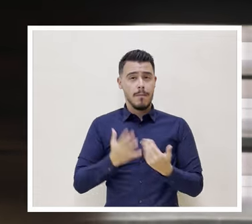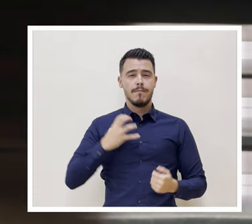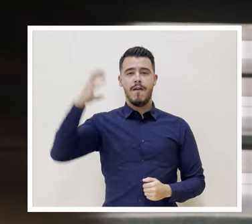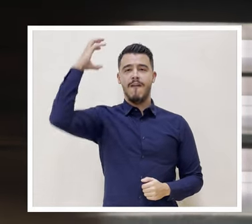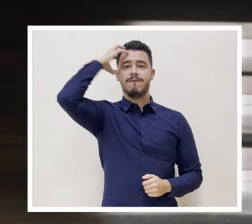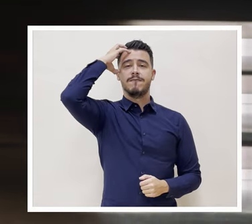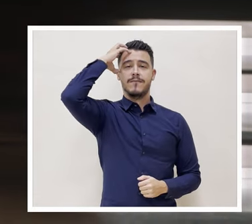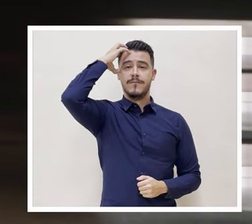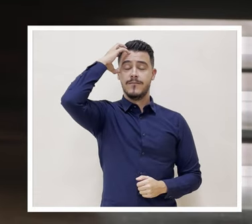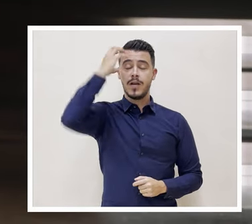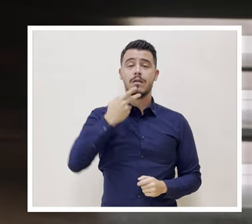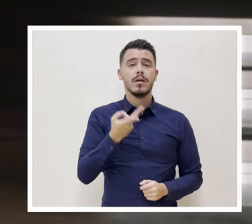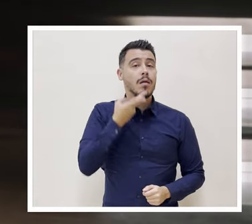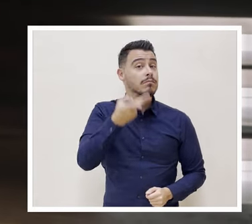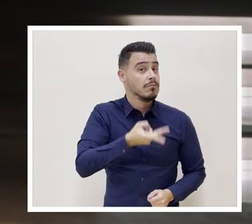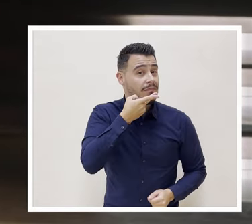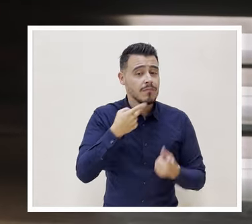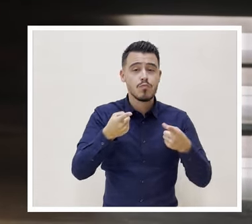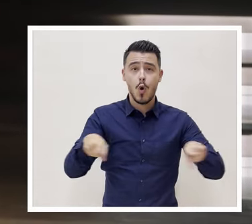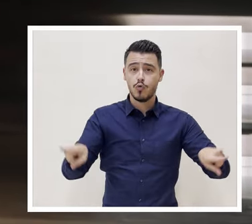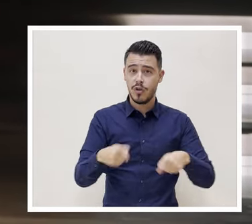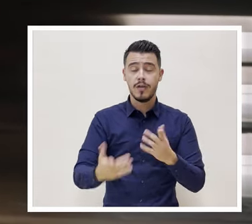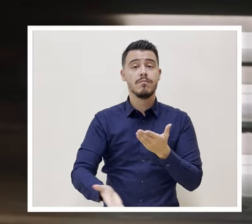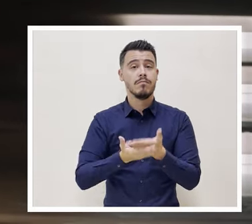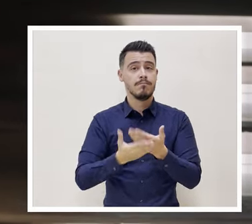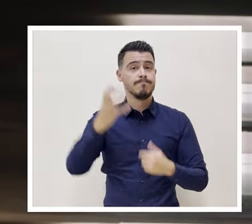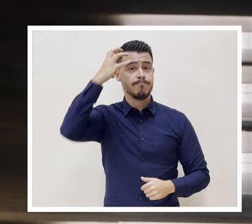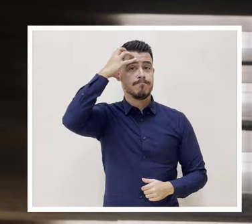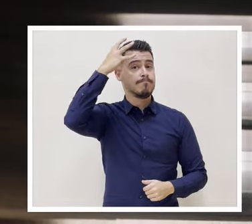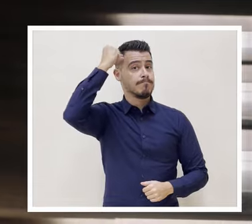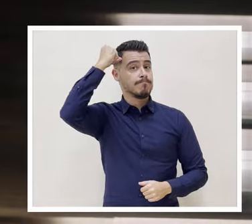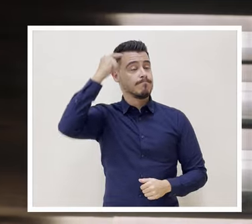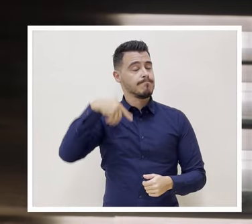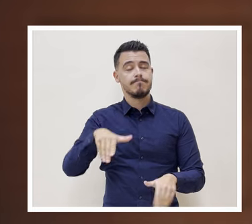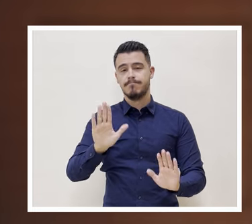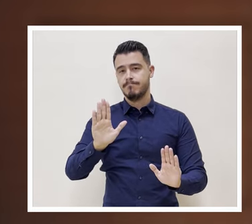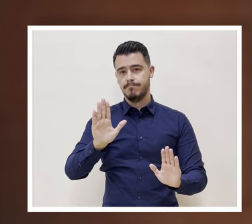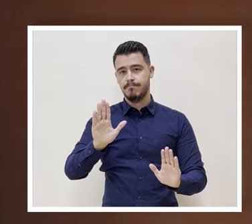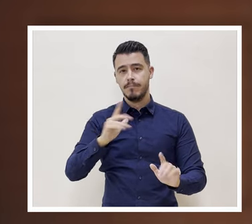μνήμη. Με τη μουσική και τον στίχο θυμάται και δεν ξεχνά.